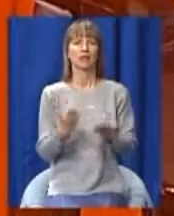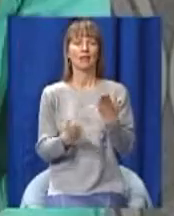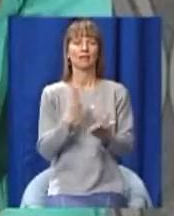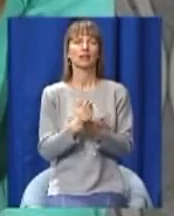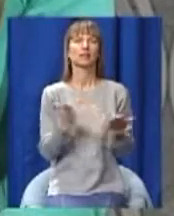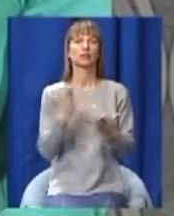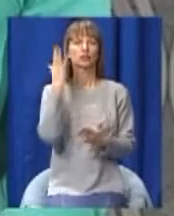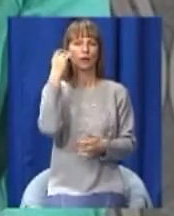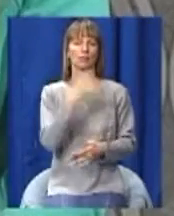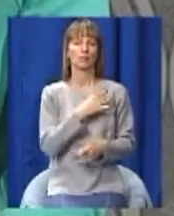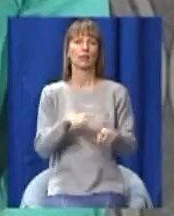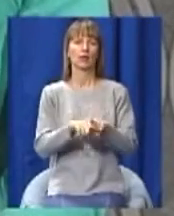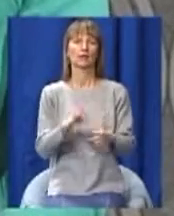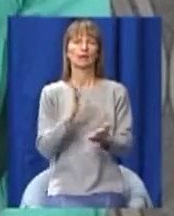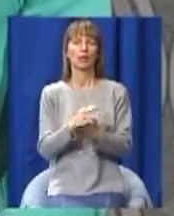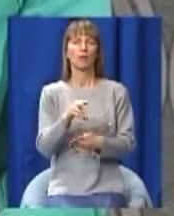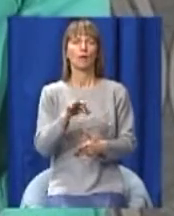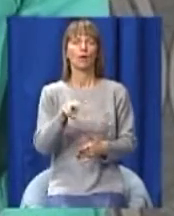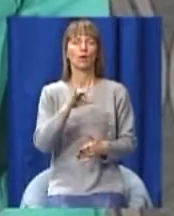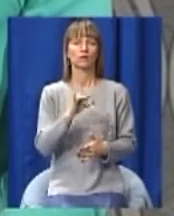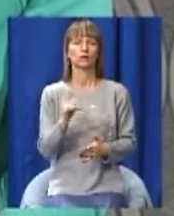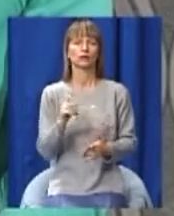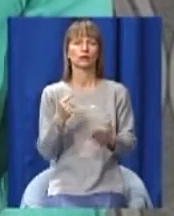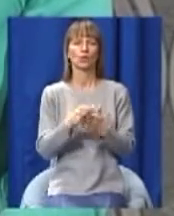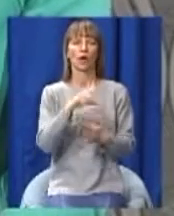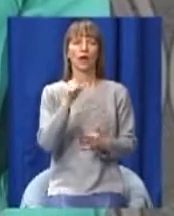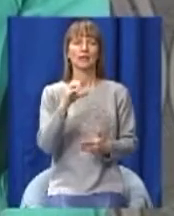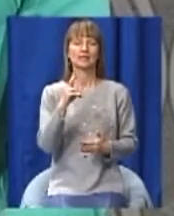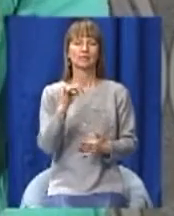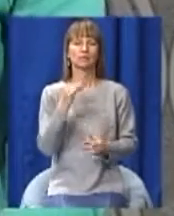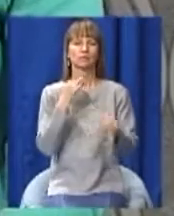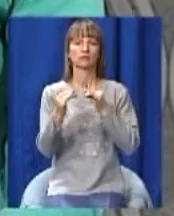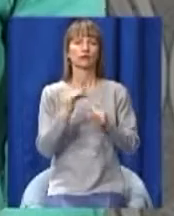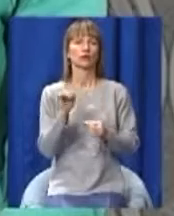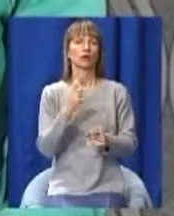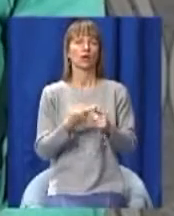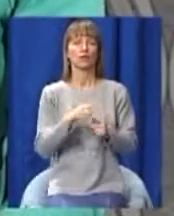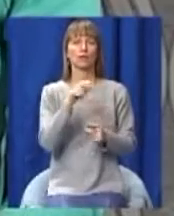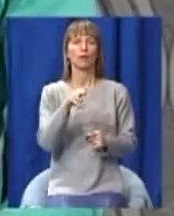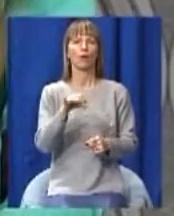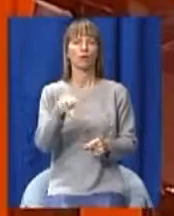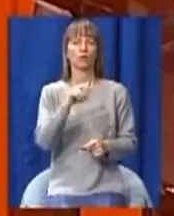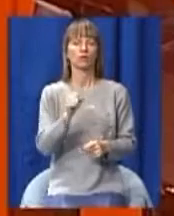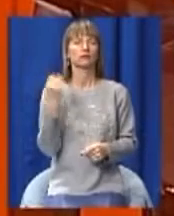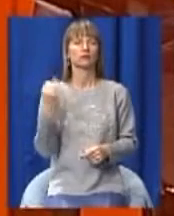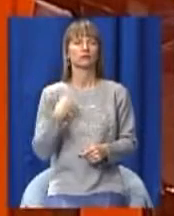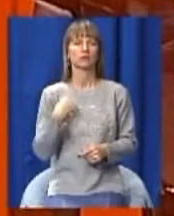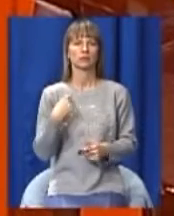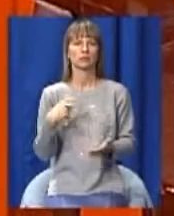Напевно, які там ще чорнобілі, ну вони також існують породи. Да. А от щодо хаски, давай поговоримо. Що це за порода така? Мені аж цікаво